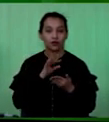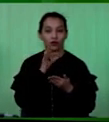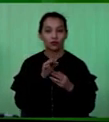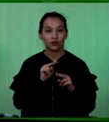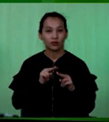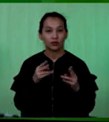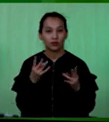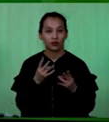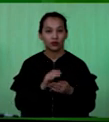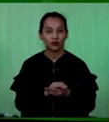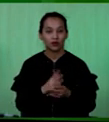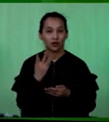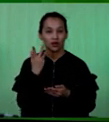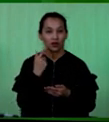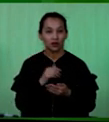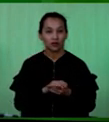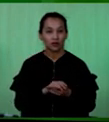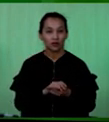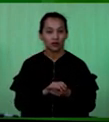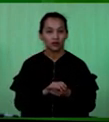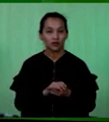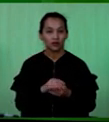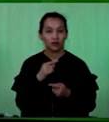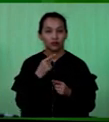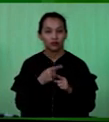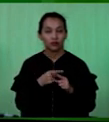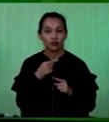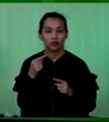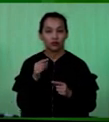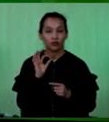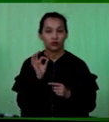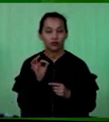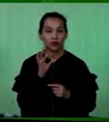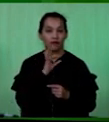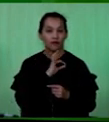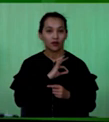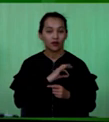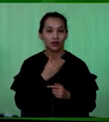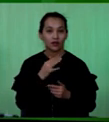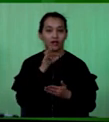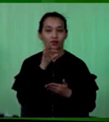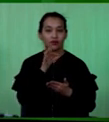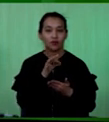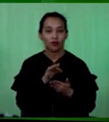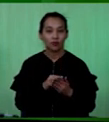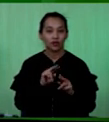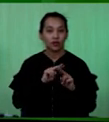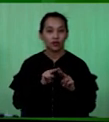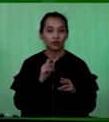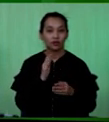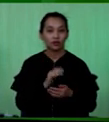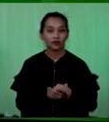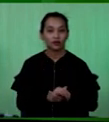uchun qachonki bu belgilarni to'g'ri qo'ysangiz, siz kutgan natijaga erishasiz.